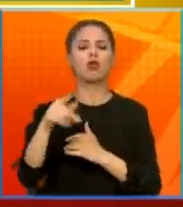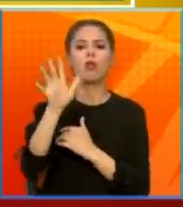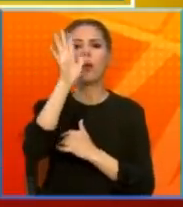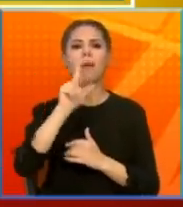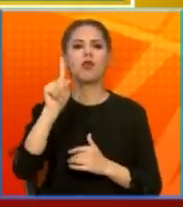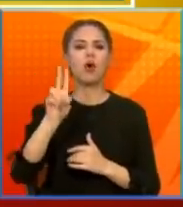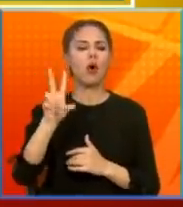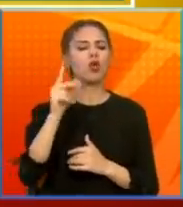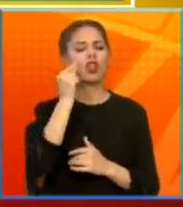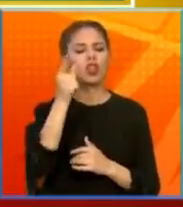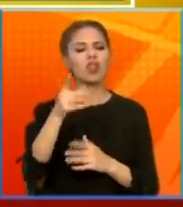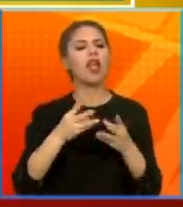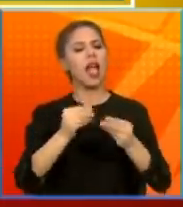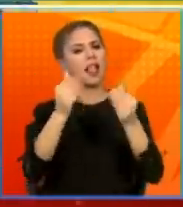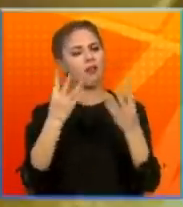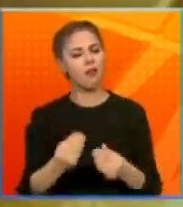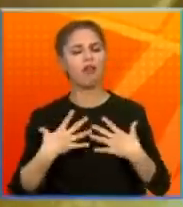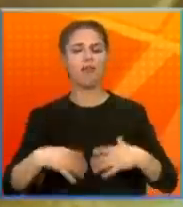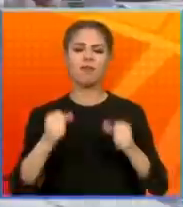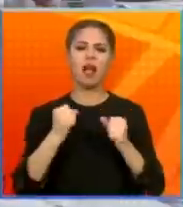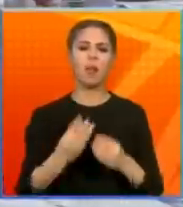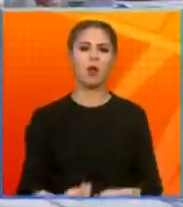kişi bu hastalığın üstesinden geldi.